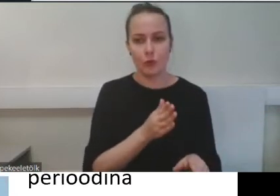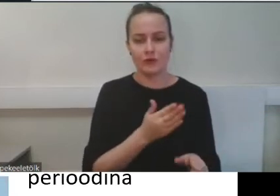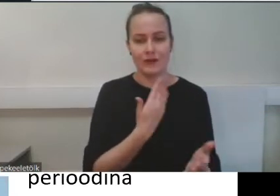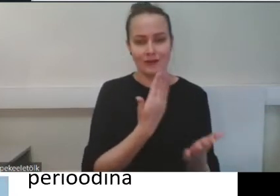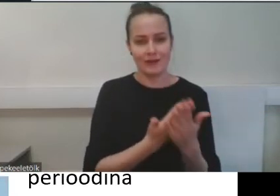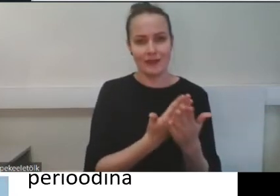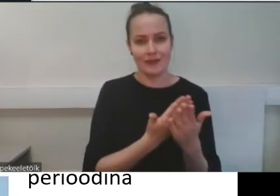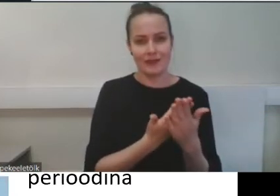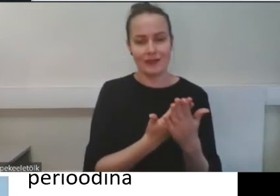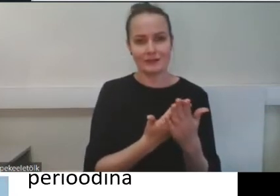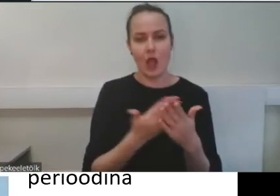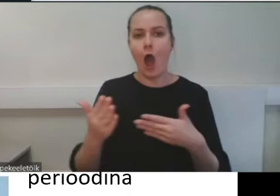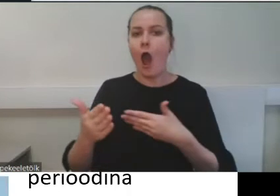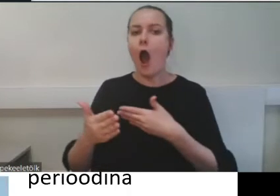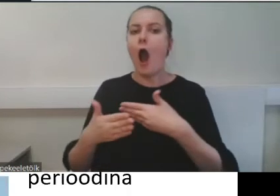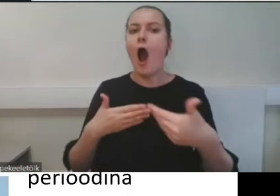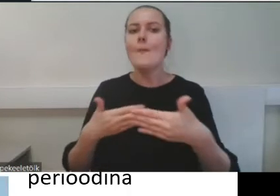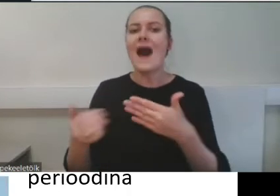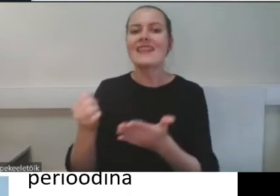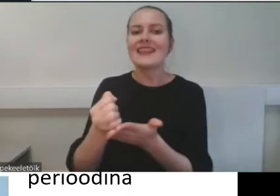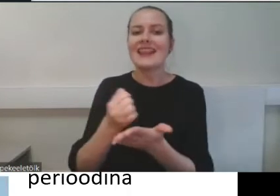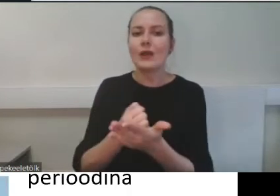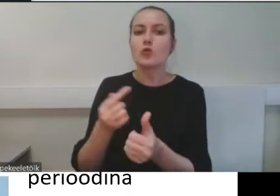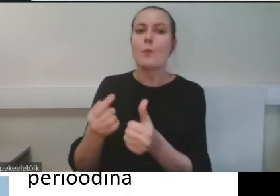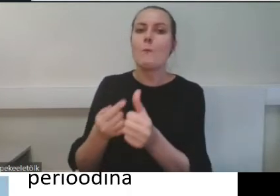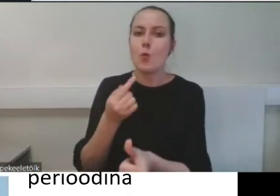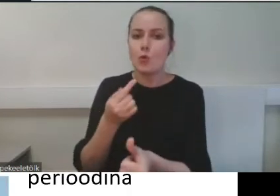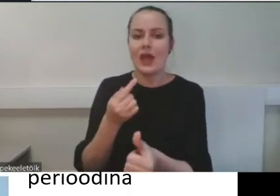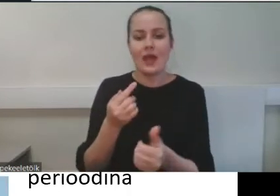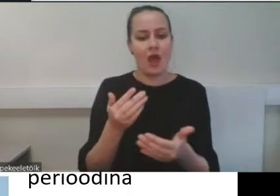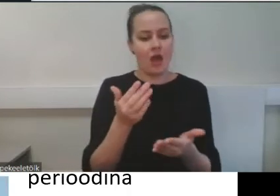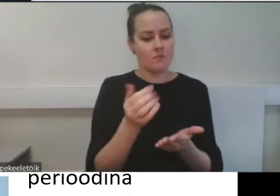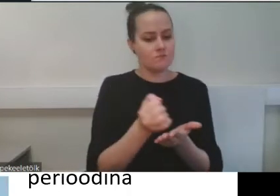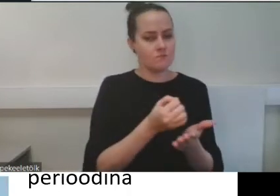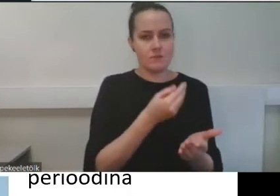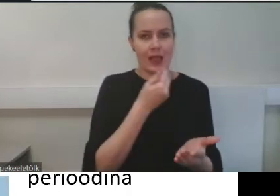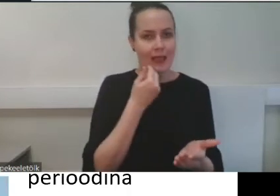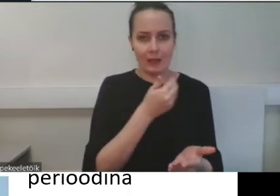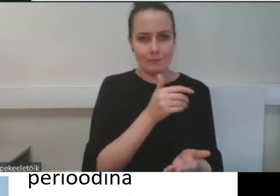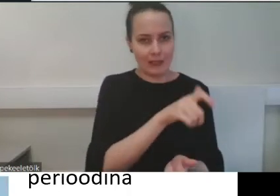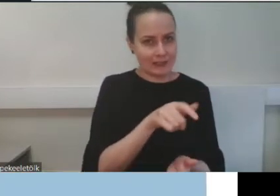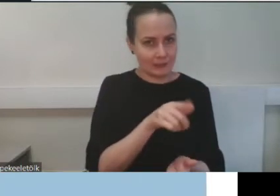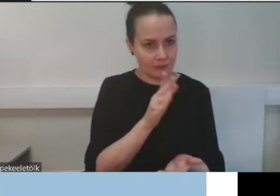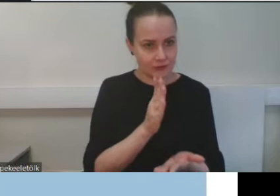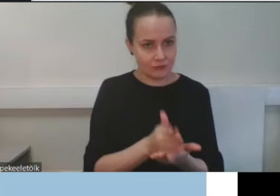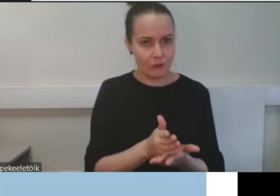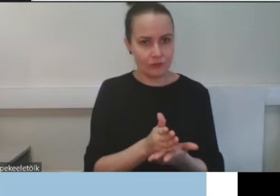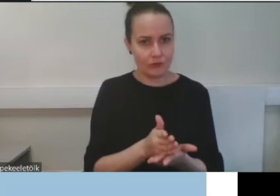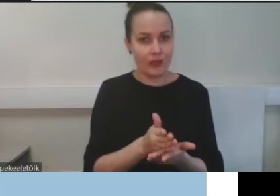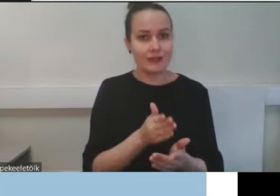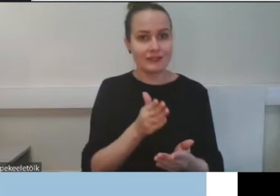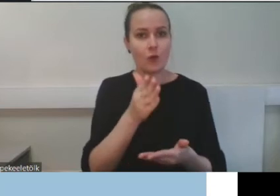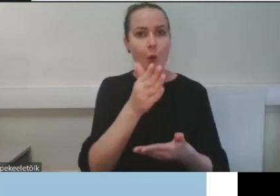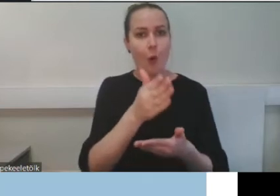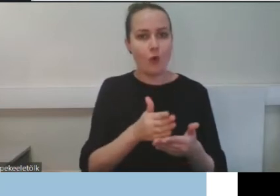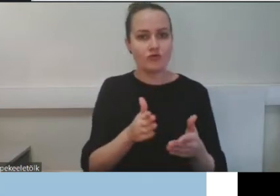välja nokkima. Aga ma näitan, millised andmed siis näiteks koduteenuse kohta on kättesaadavad.